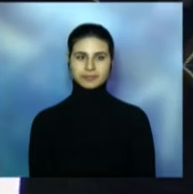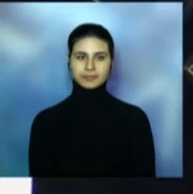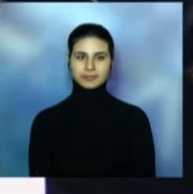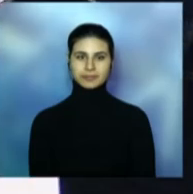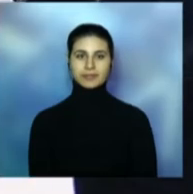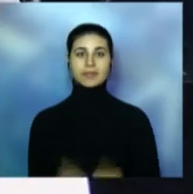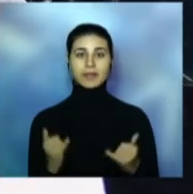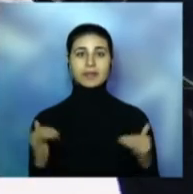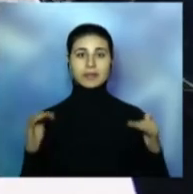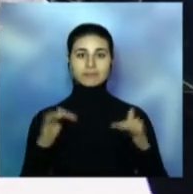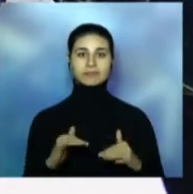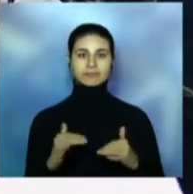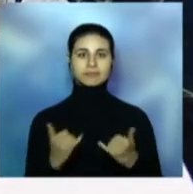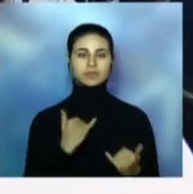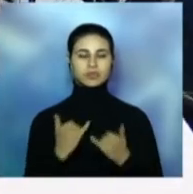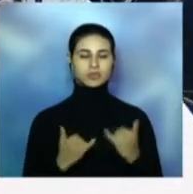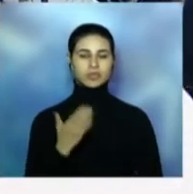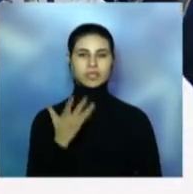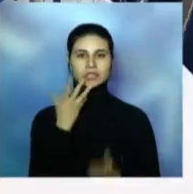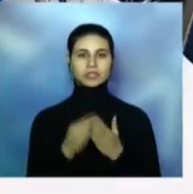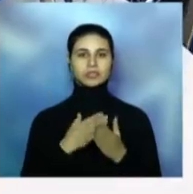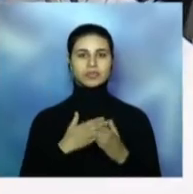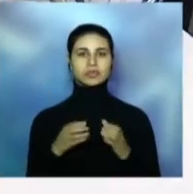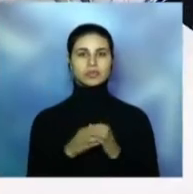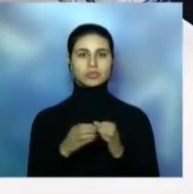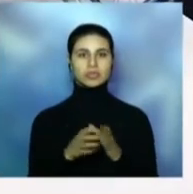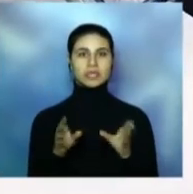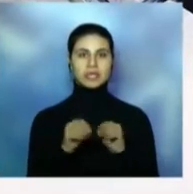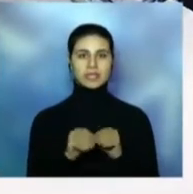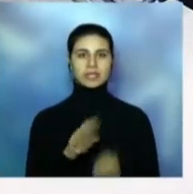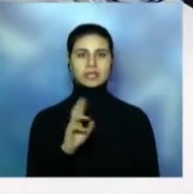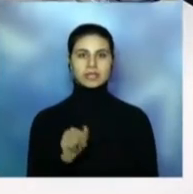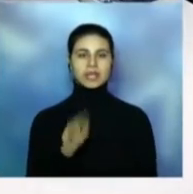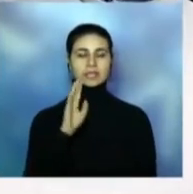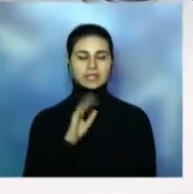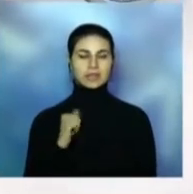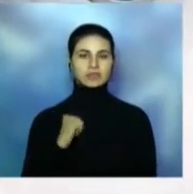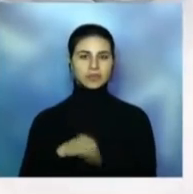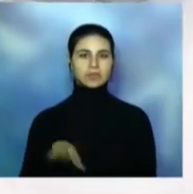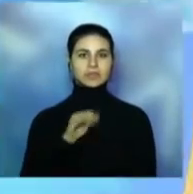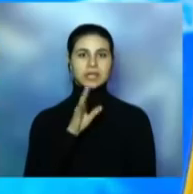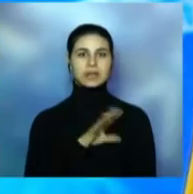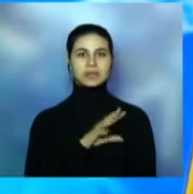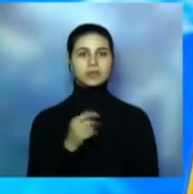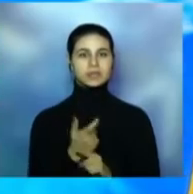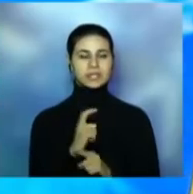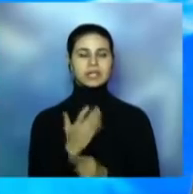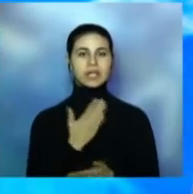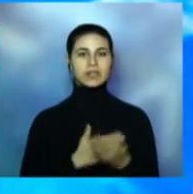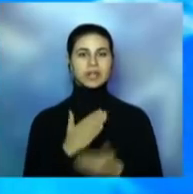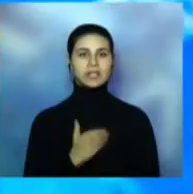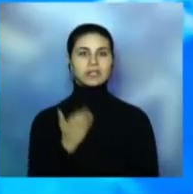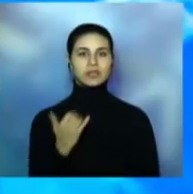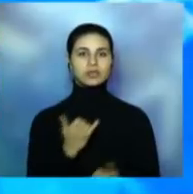ჩვენ შემოვედით სტუდიაში ჩვენს გუნდთან ერთად და დილამშვიდობის აქ ალბატონებო, ძალიან გვიხარია